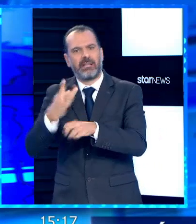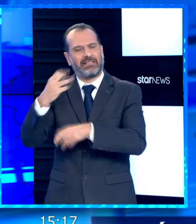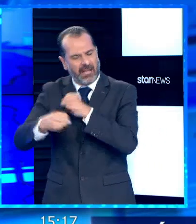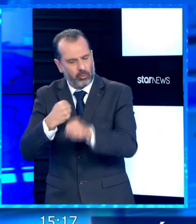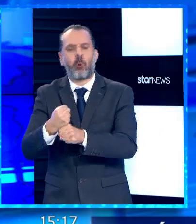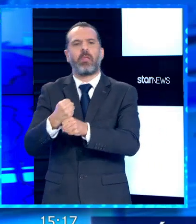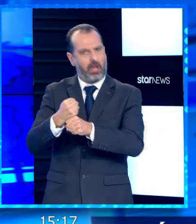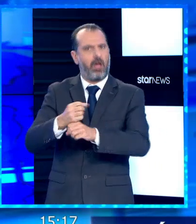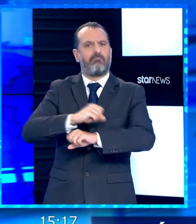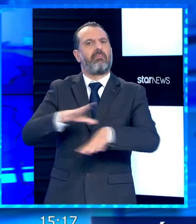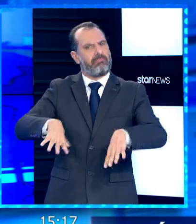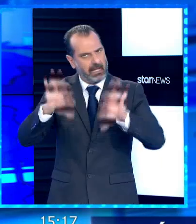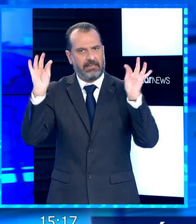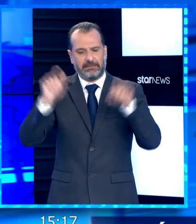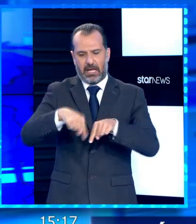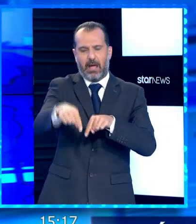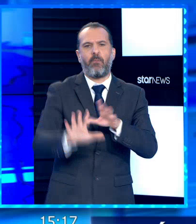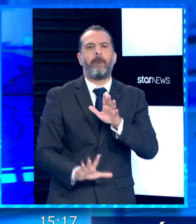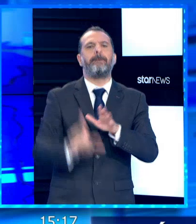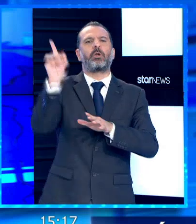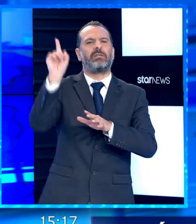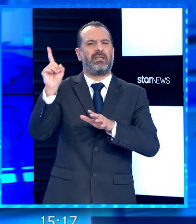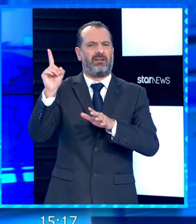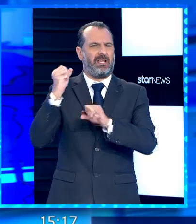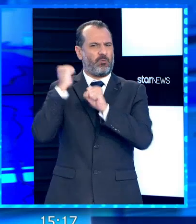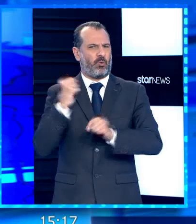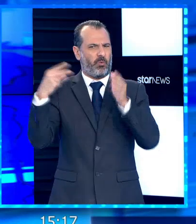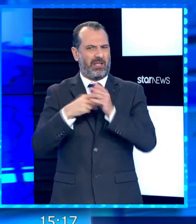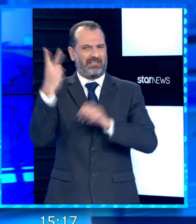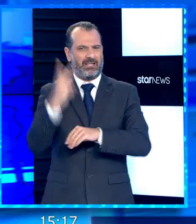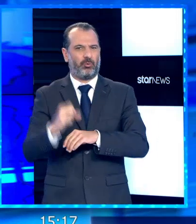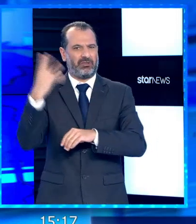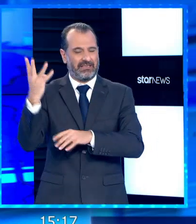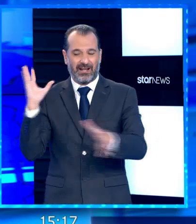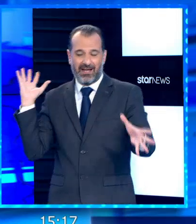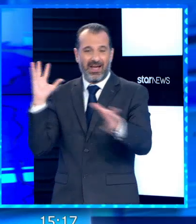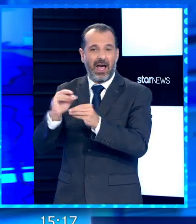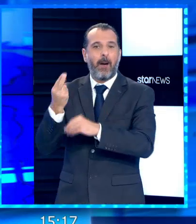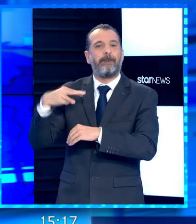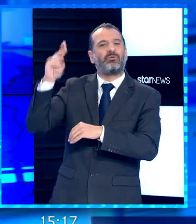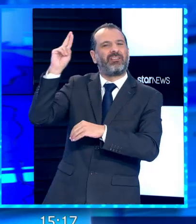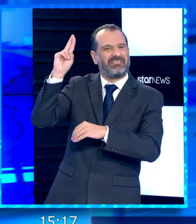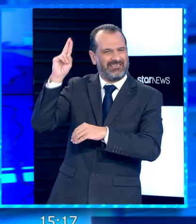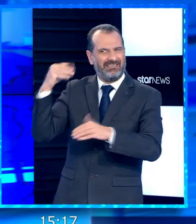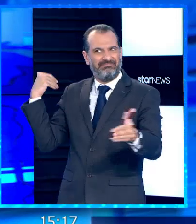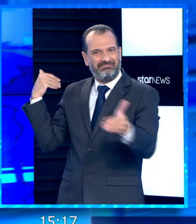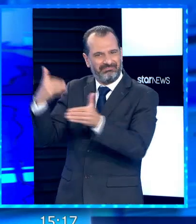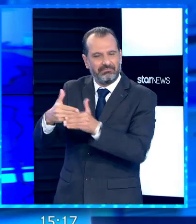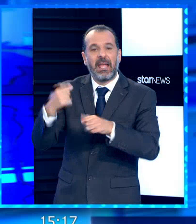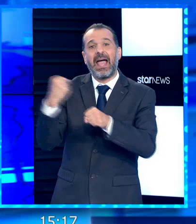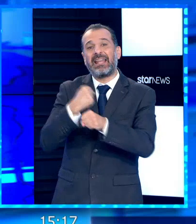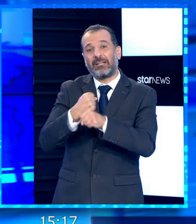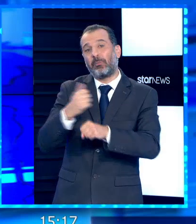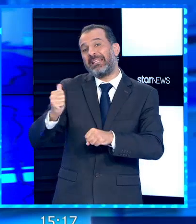1η Ιανουαρίου του 2024 θα προσμετρώνται όλων των ειδών οι προσαυξήσεις προϋπηρεσίας για τους εργαζόμενους